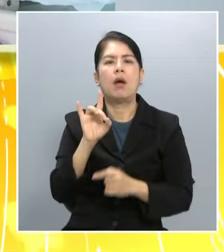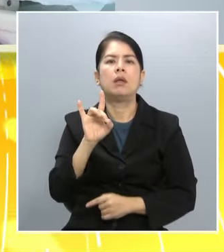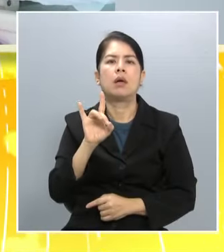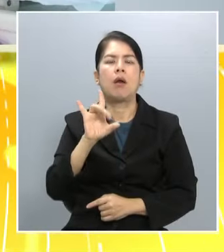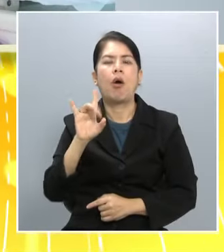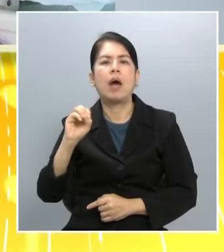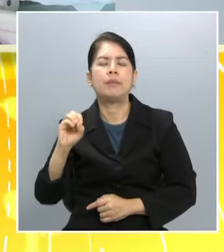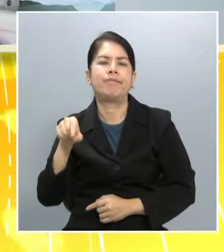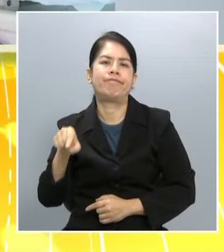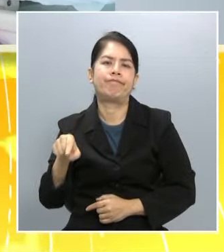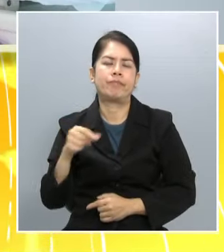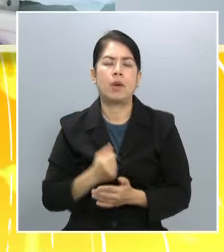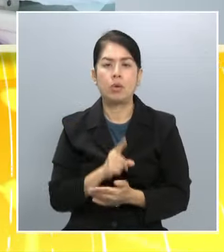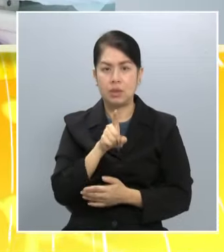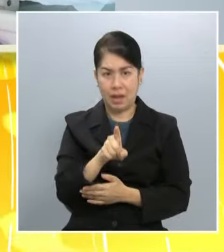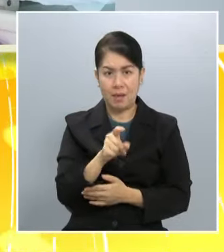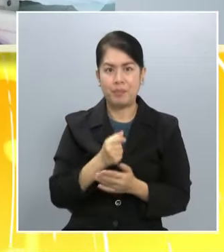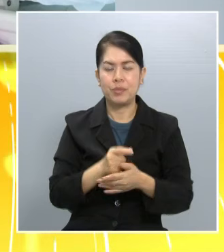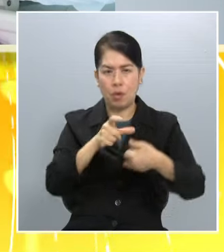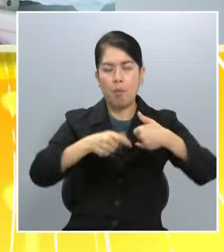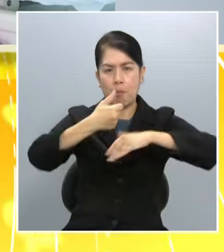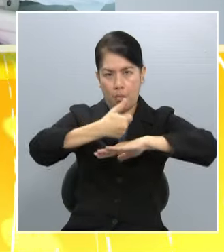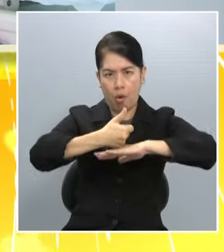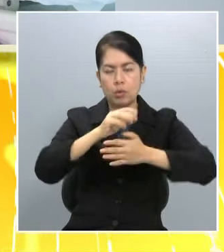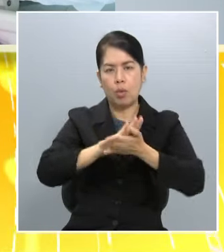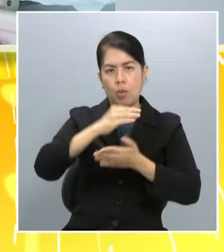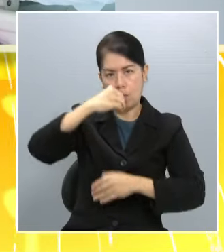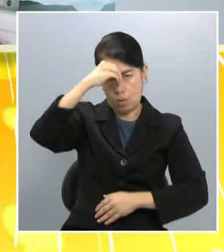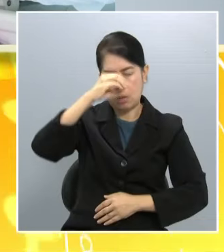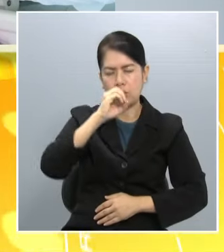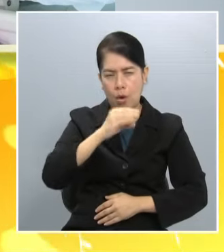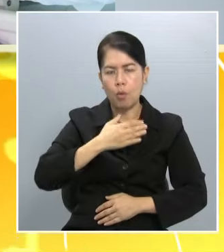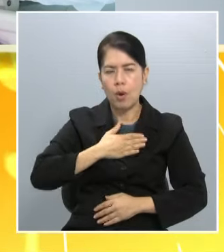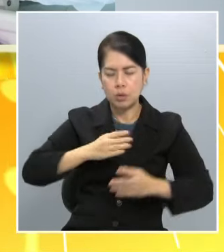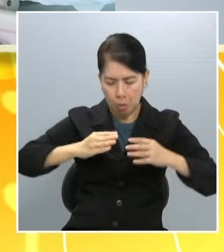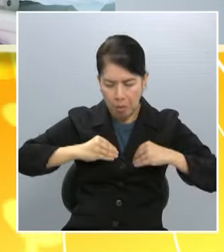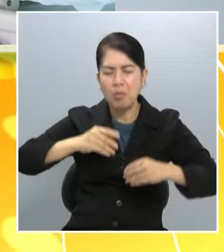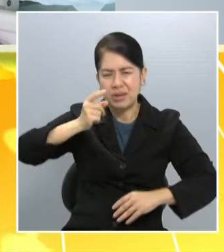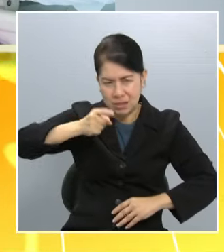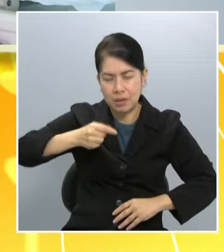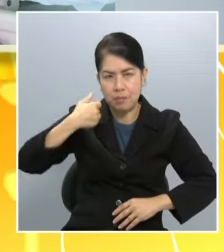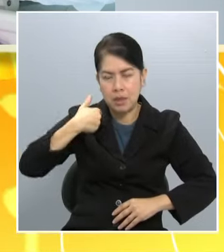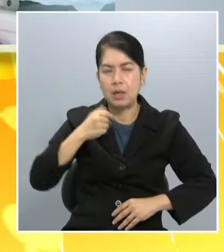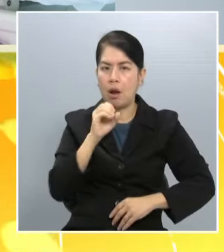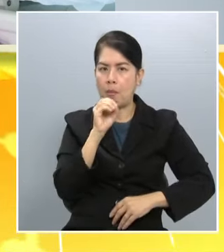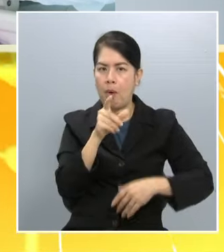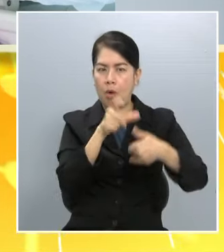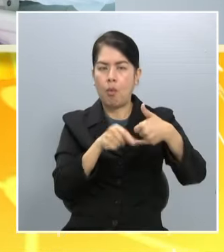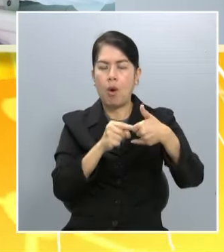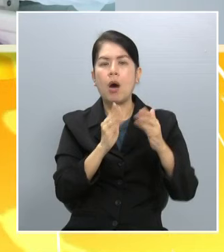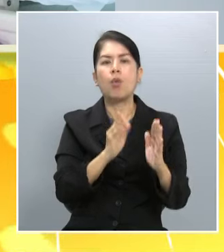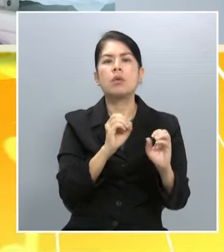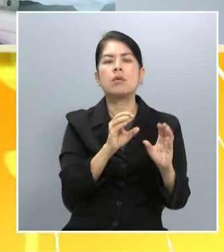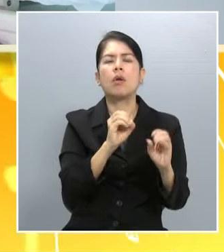จริงหรือเปล่า พอ.บอกว่าเป็นเรื่องจริงค่ะท่านบอกท่านทราบตั้งแต่วันที่เกิดเรื่องยังบอกครูที่เป็นคนสั่งลงโทษให้เยี่ยมไป